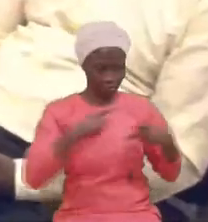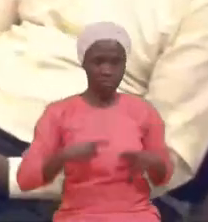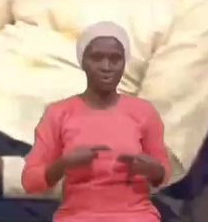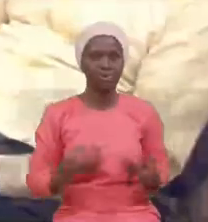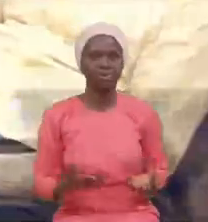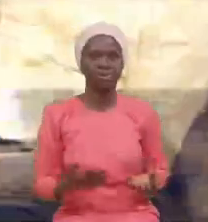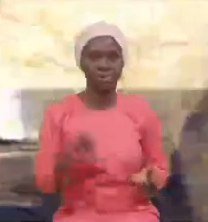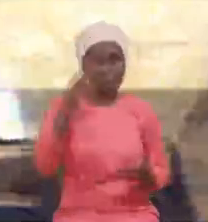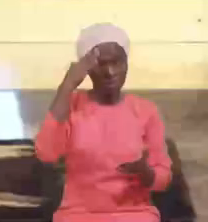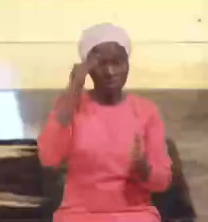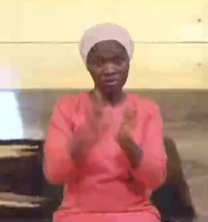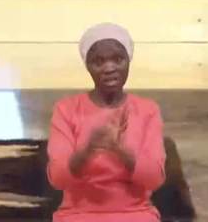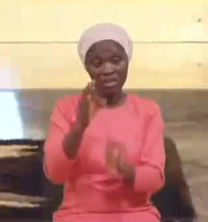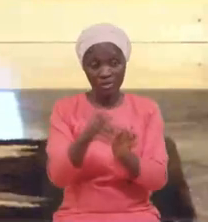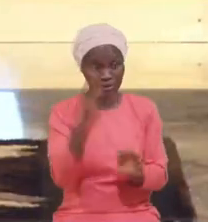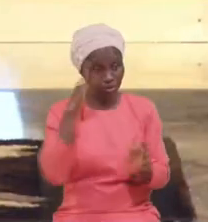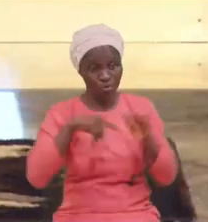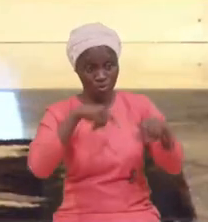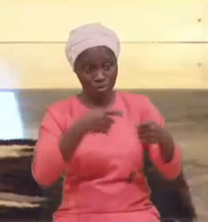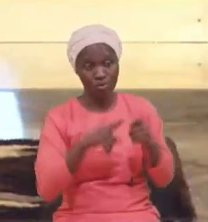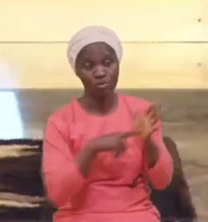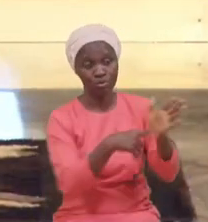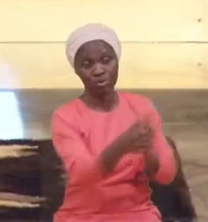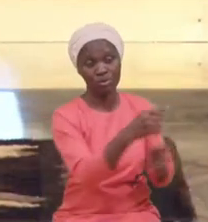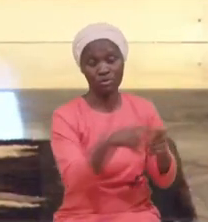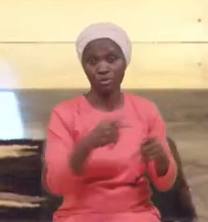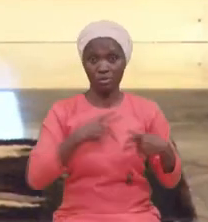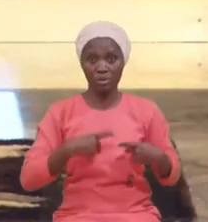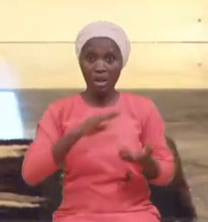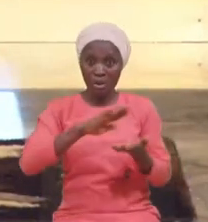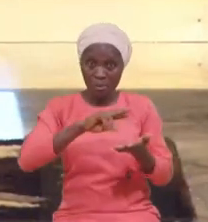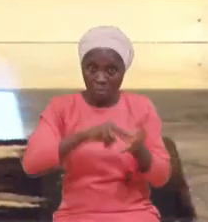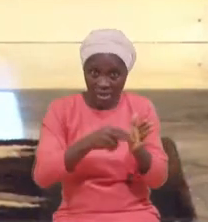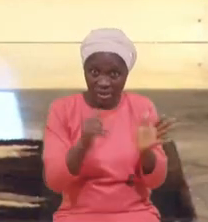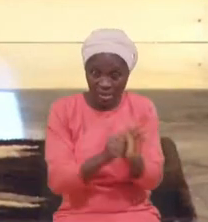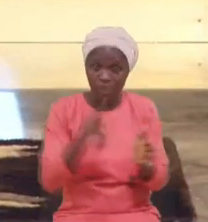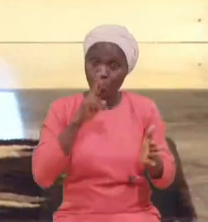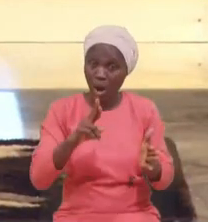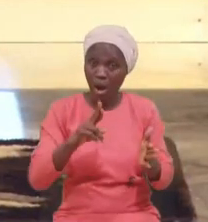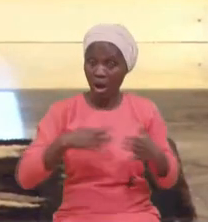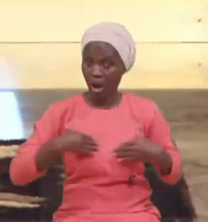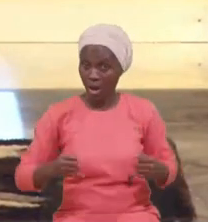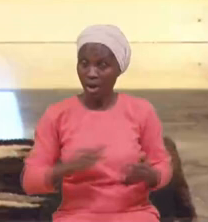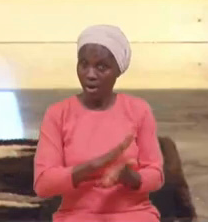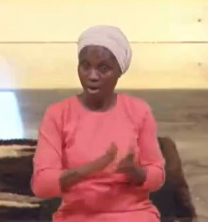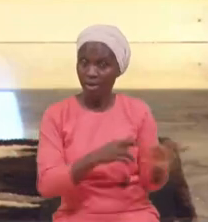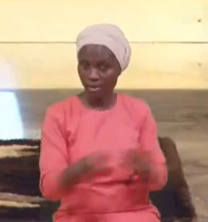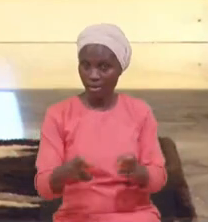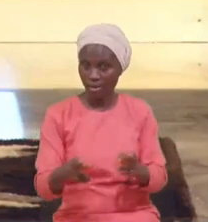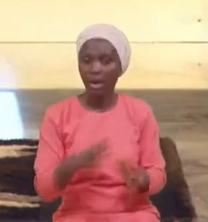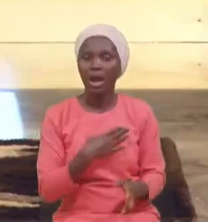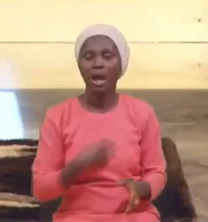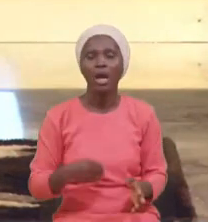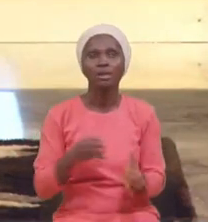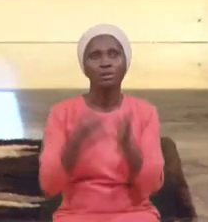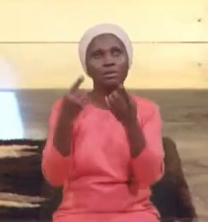sacrificateur. Mais vous savez, si vous allez vous montrer au sacrificateur, sacrificateur, ça veut dire que vous êtes pur, que vous êtes